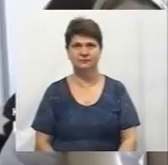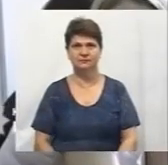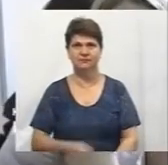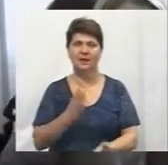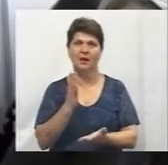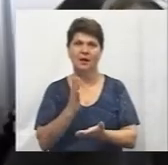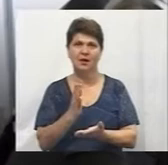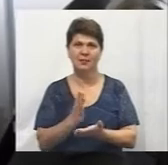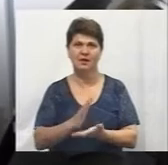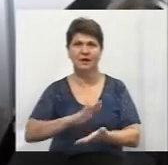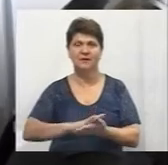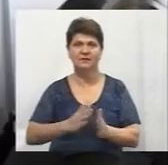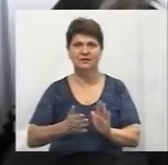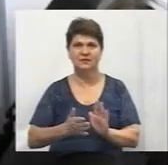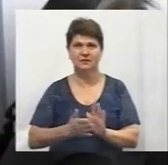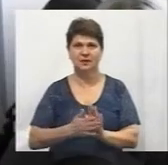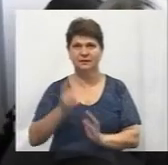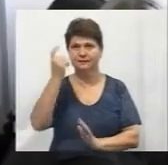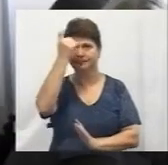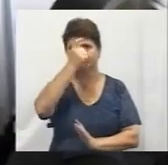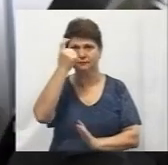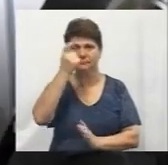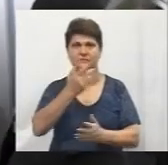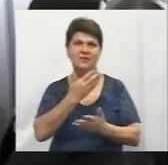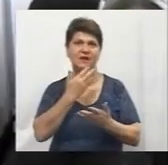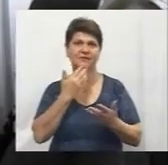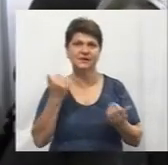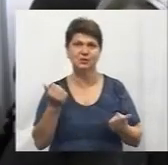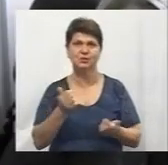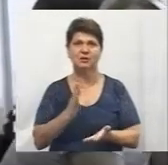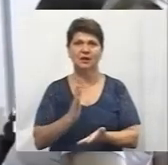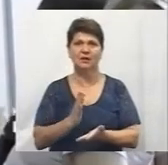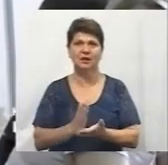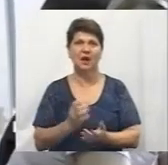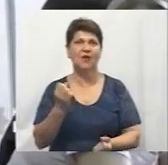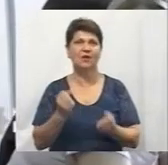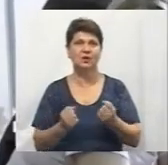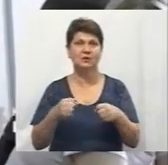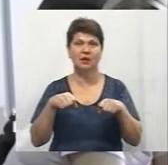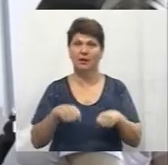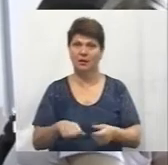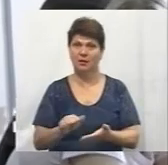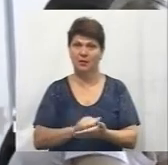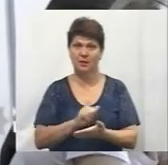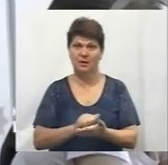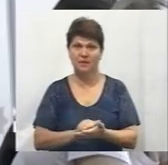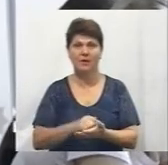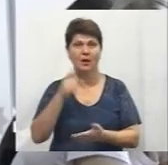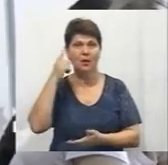Перебуваючи в стані алкогольного сп'яніння, за відсутності належних водійських прав, вмінь та